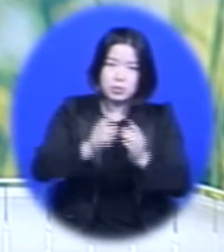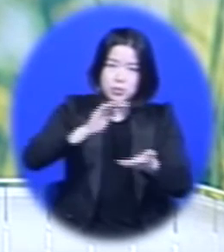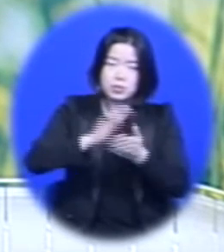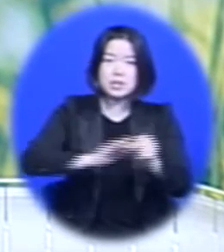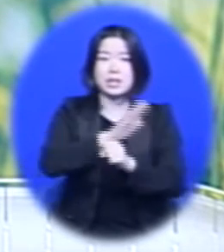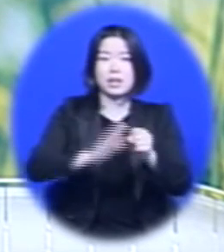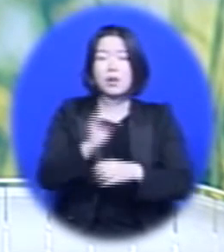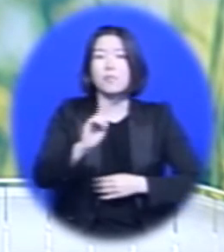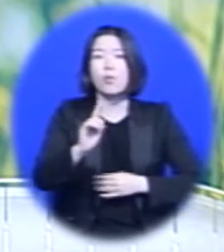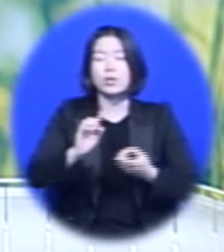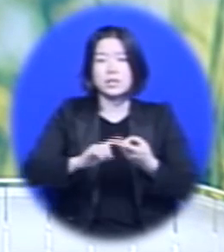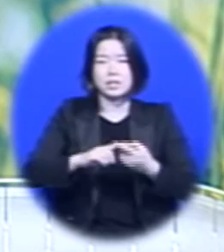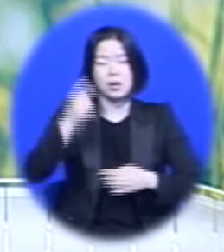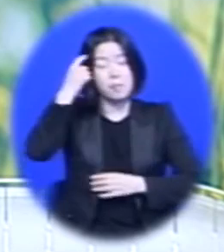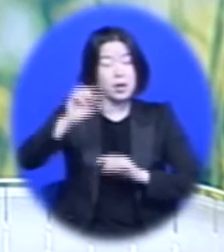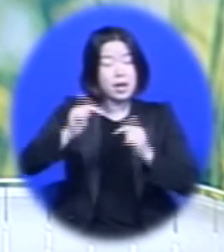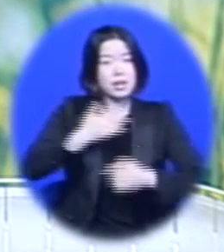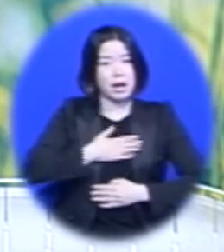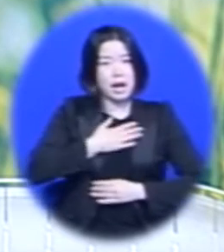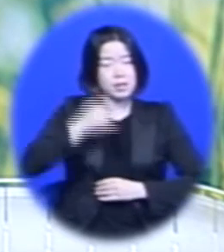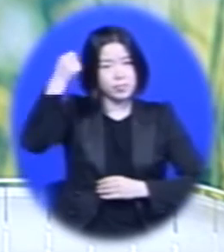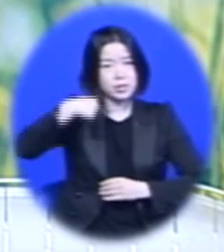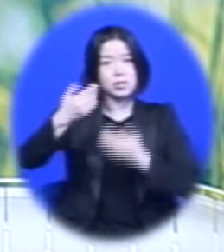것인지를 머리가 아닌 가슴으로 배우게 하셨습니다.